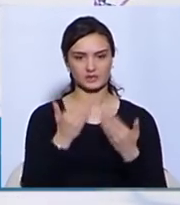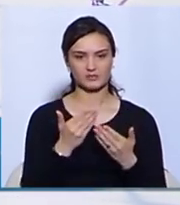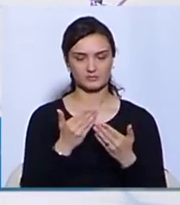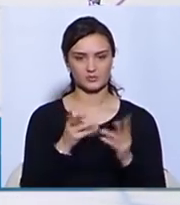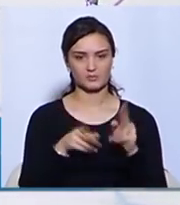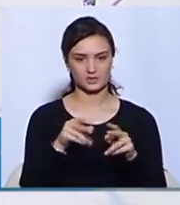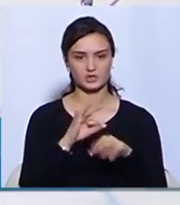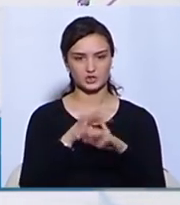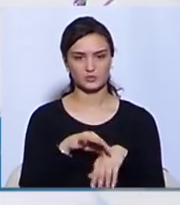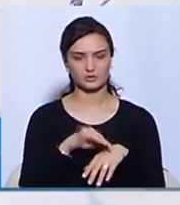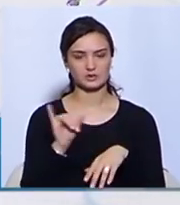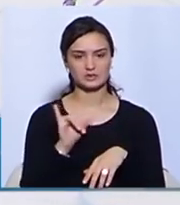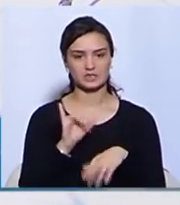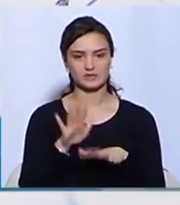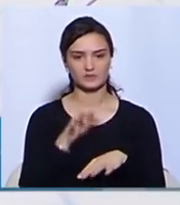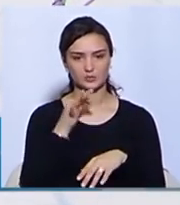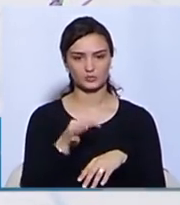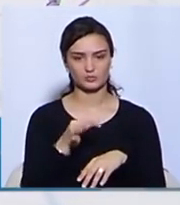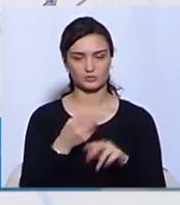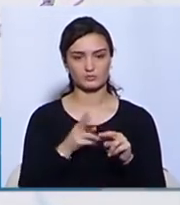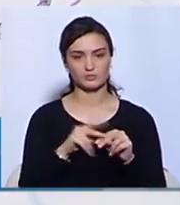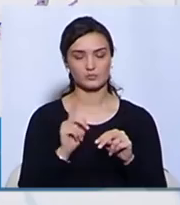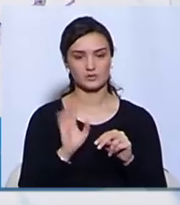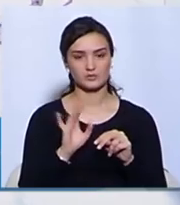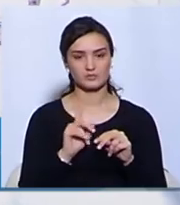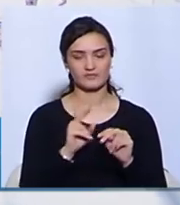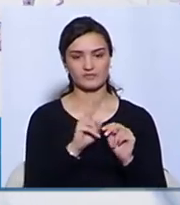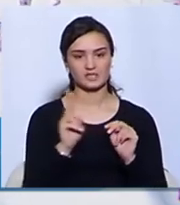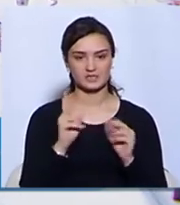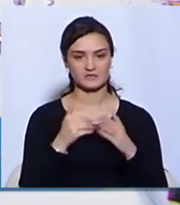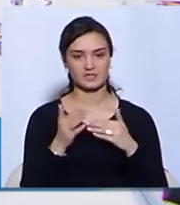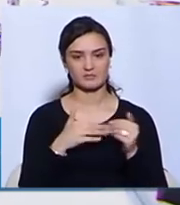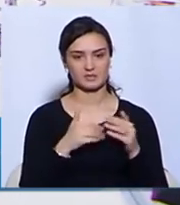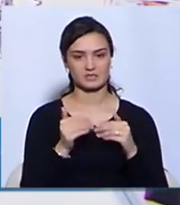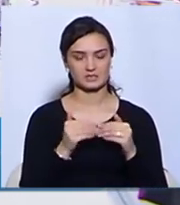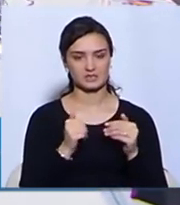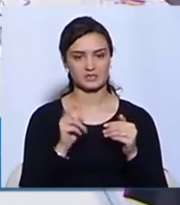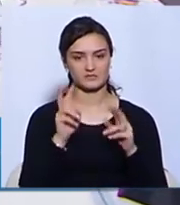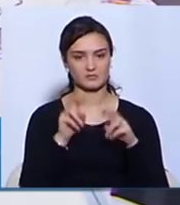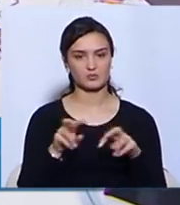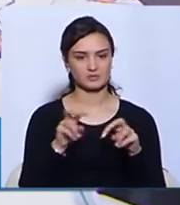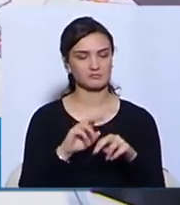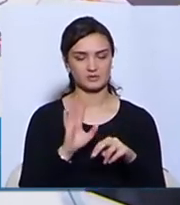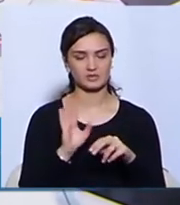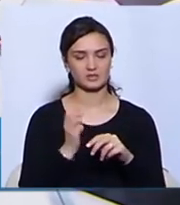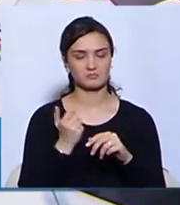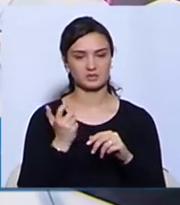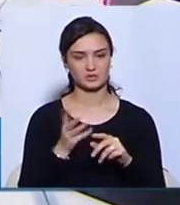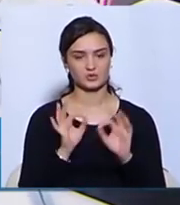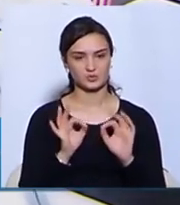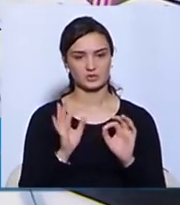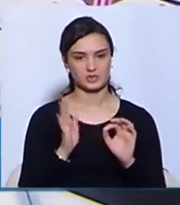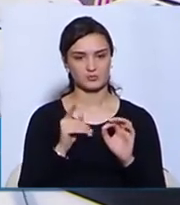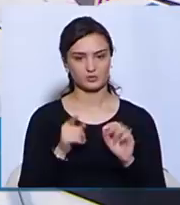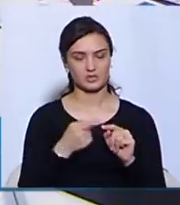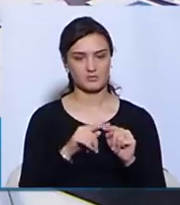ხოლმე ოპერაცია ჩაუტარდა, სად ვკითხულობთ? არა იმიტომ, რომ ვთქვათ, ვიღაცის კვალიფიკაციას ვამოწმებთ, რამდენად დამზოგველი იქნებოდა ის